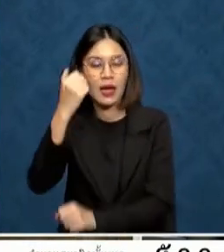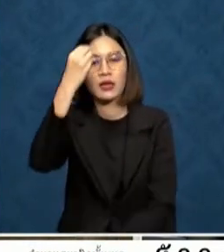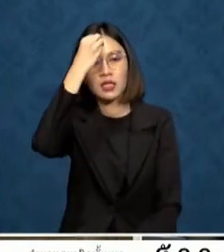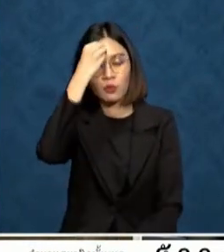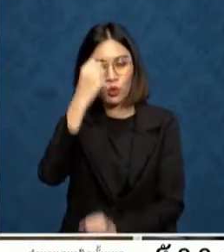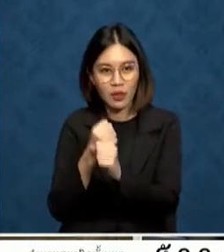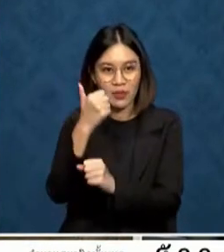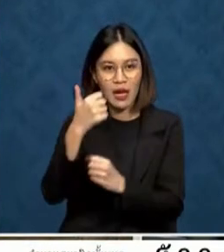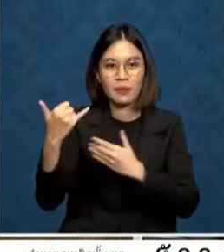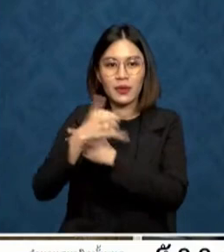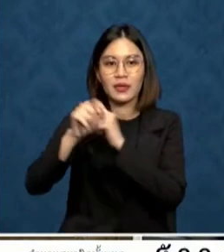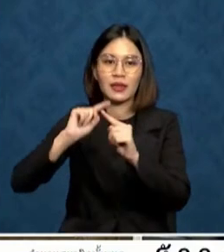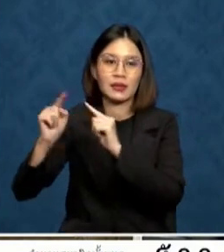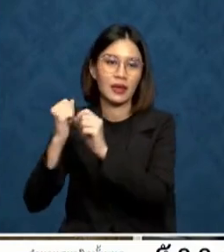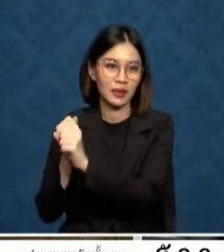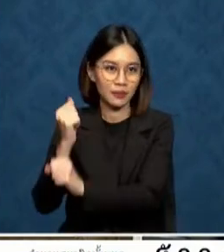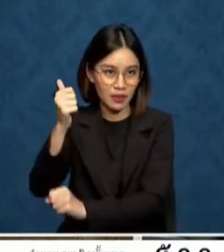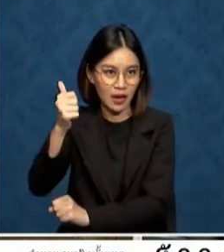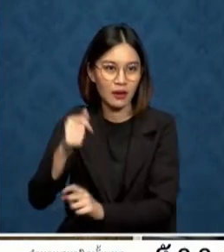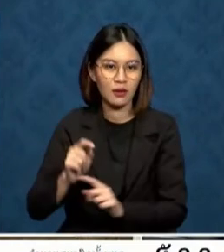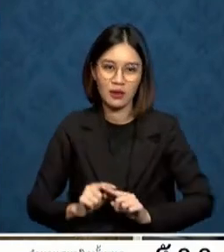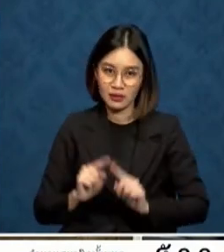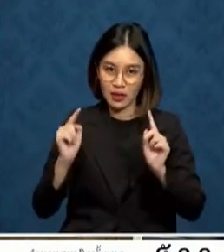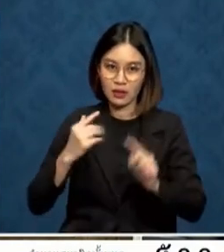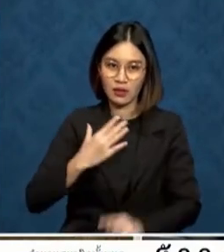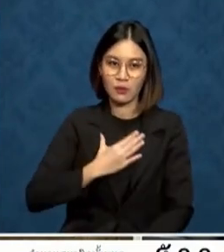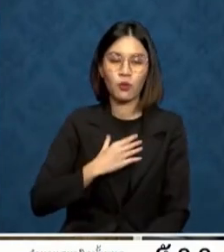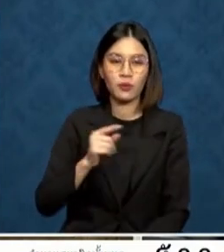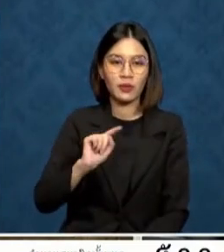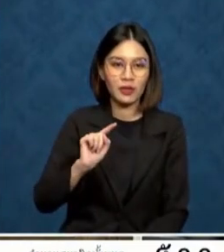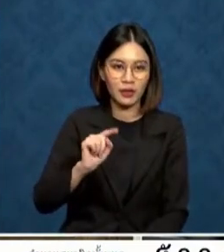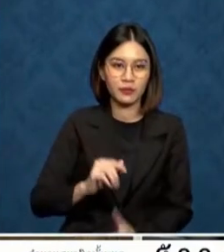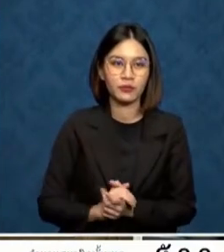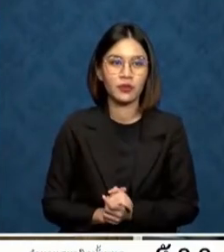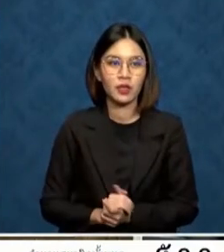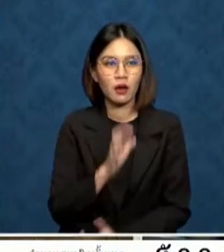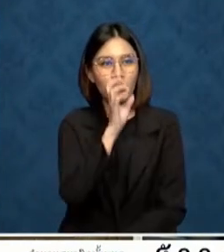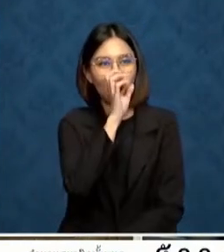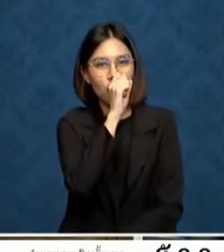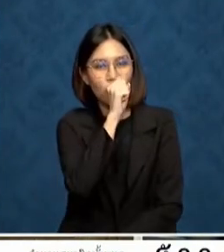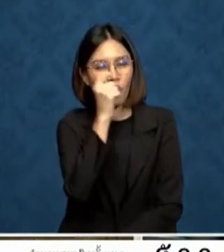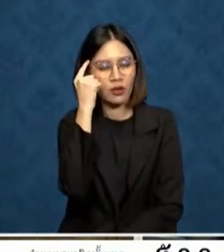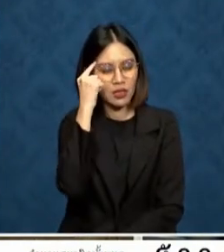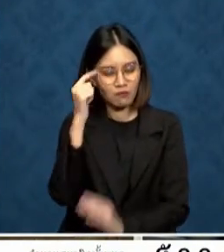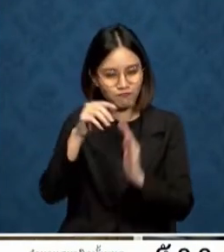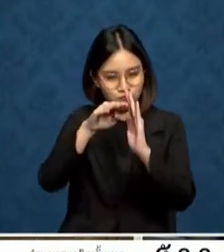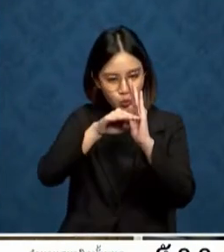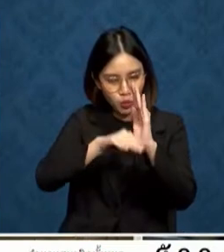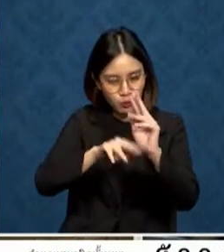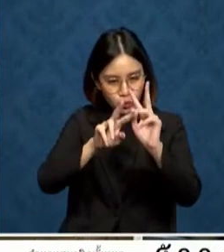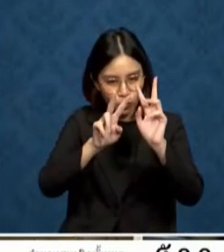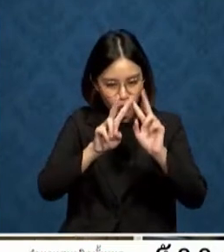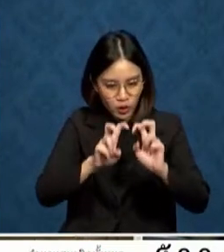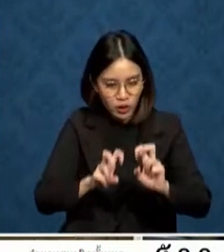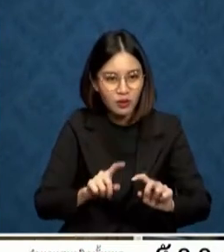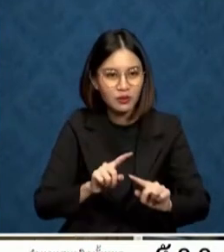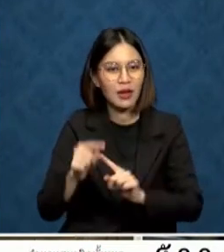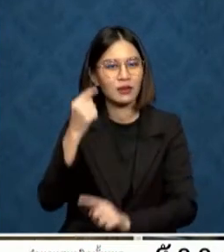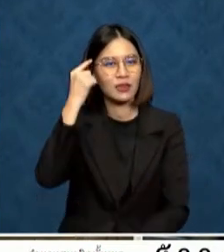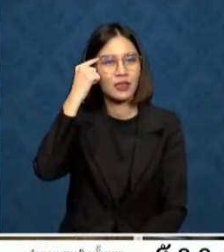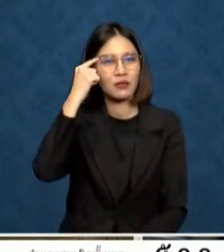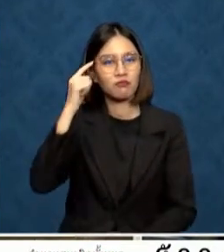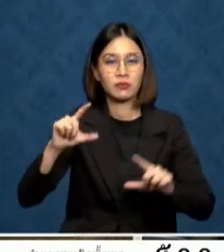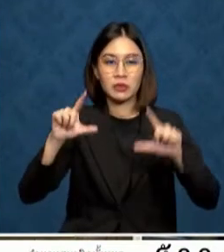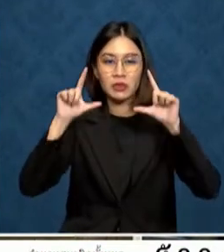ได้ประเทศอื่นๆทำได้นะครับแต่ในมุมของผมนะครับที่ผมได้ลองไล่เรียงดูสิ่งที่ท่านทำมาเหมือนจะไม่มีผล